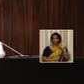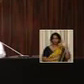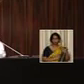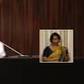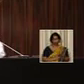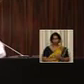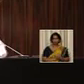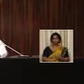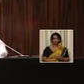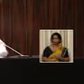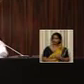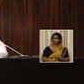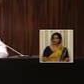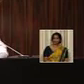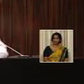නැත.